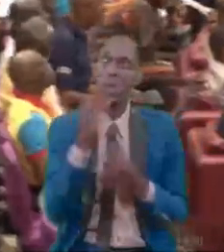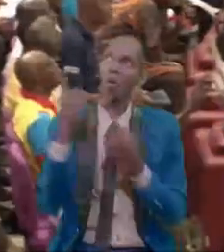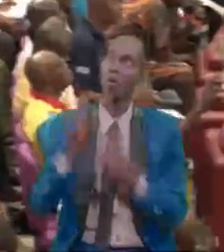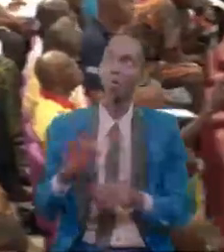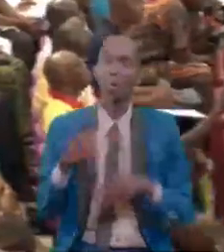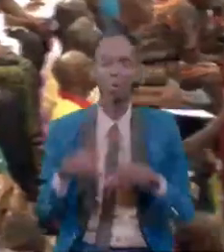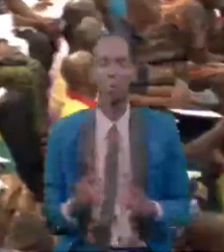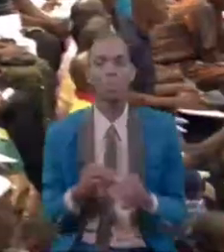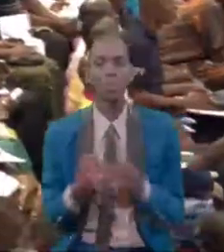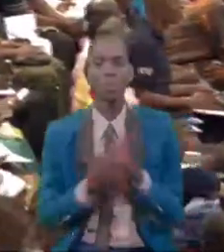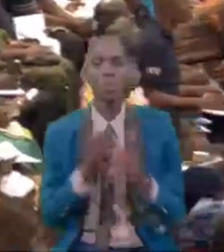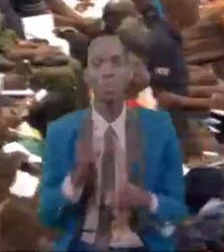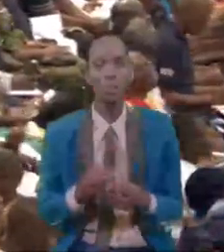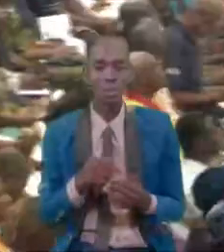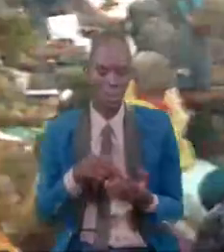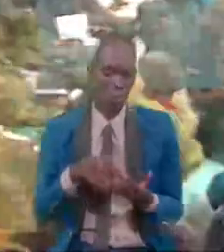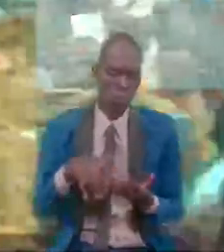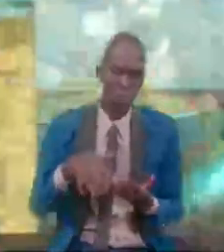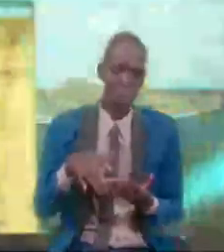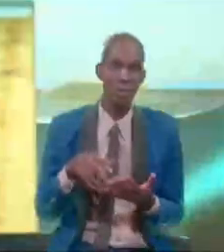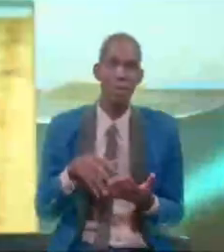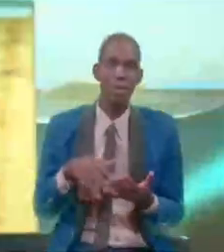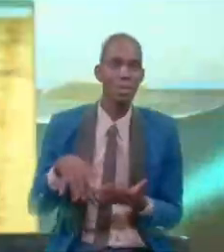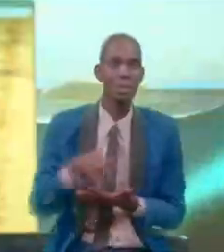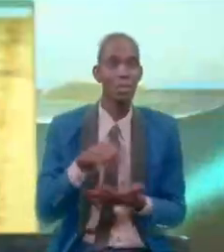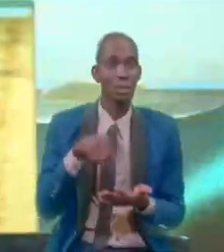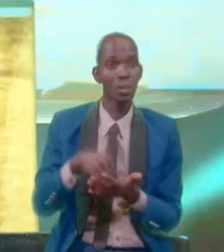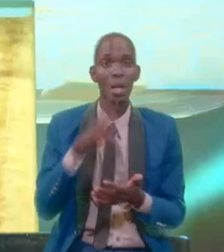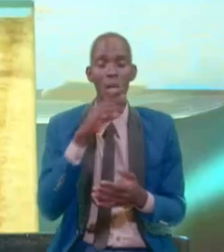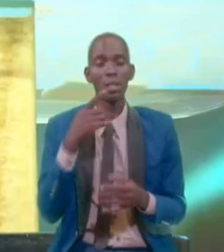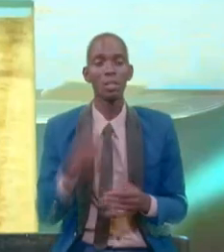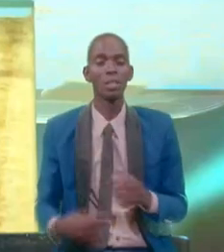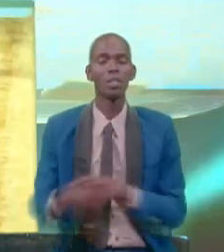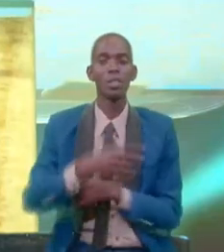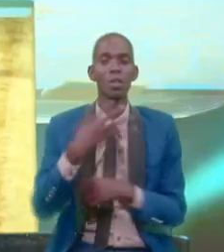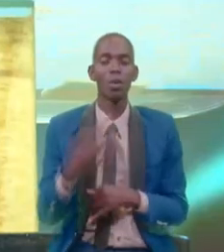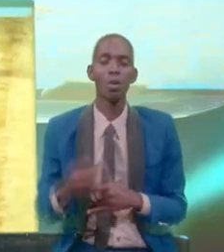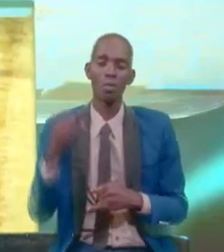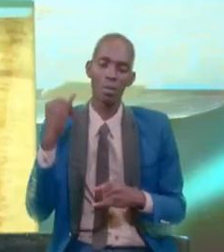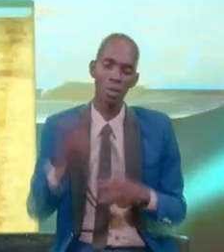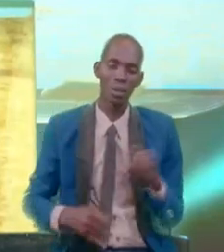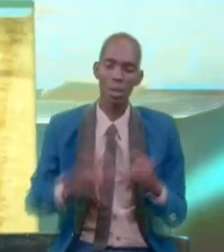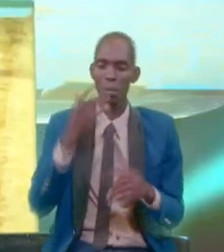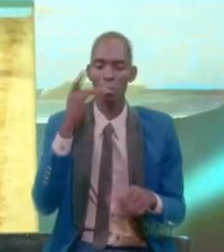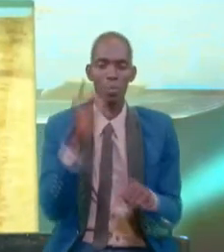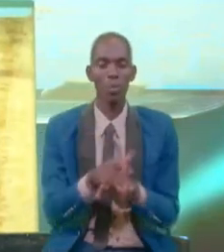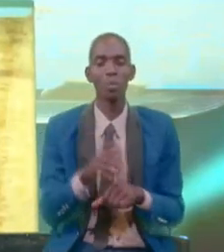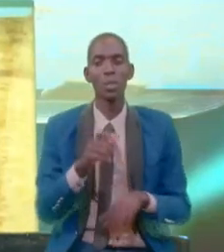vous. Ce sont les jours des